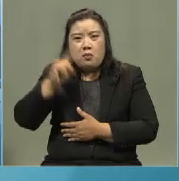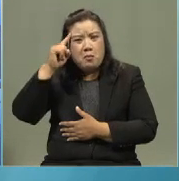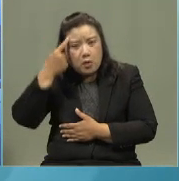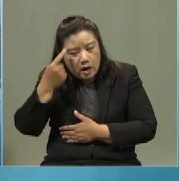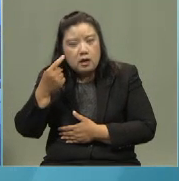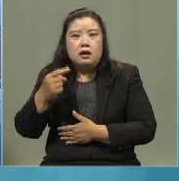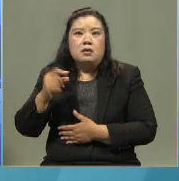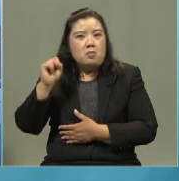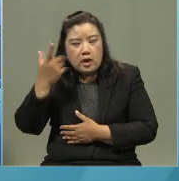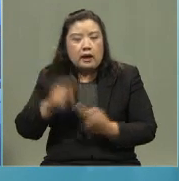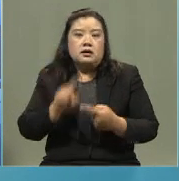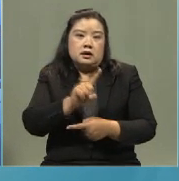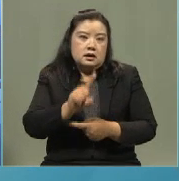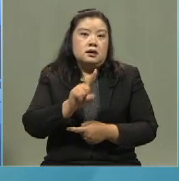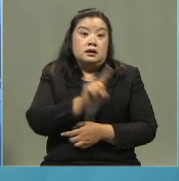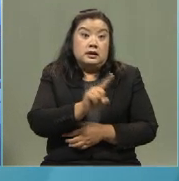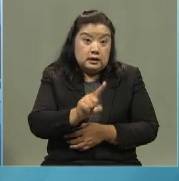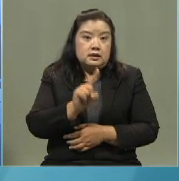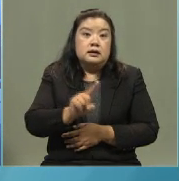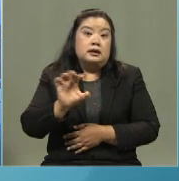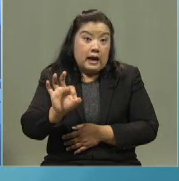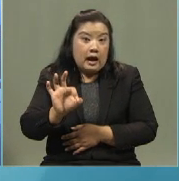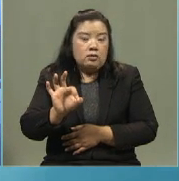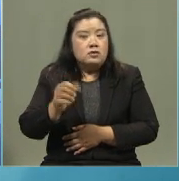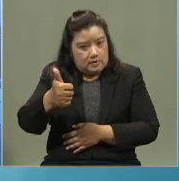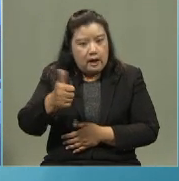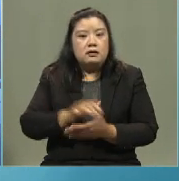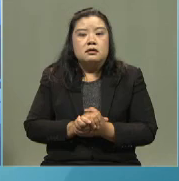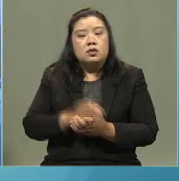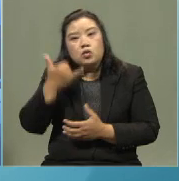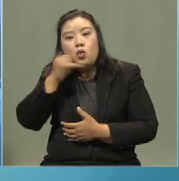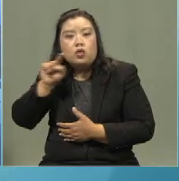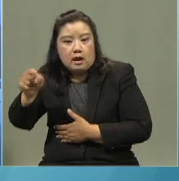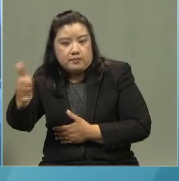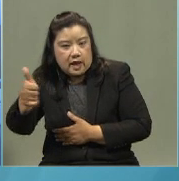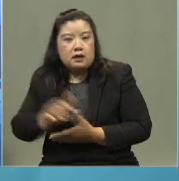ของจริงครับแต่ว่าไม่ได้ต้องการให้ท่านไปแอ๊บเป็นเพื่อนเพื่อไปลงทะเบียนอะไรแต่อย่างใดสำหรับคนที่ต้องการเข้าไปได้รับทราบข้อมูลข่าวสารนะครับซึ่งอาจจะเริ่มยังไม่ค่อยได้เข้าใจนักหนาหรือจะโทรไปที่119ก็ได้ถ้าท่านไม่ต้องการ Addตรงนี้ก็ไปที่ 1119